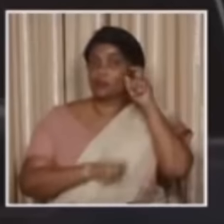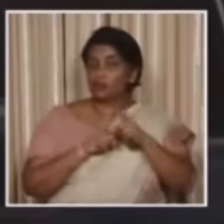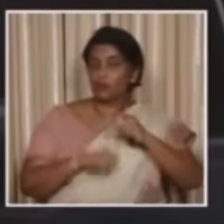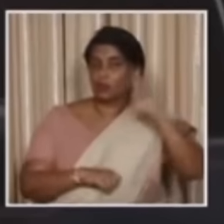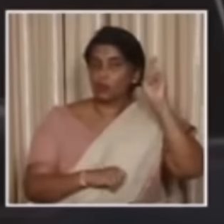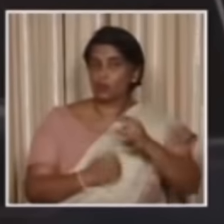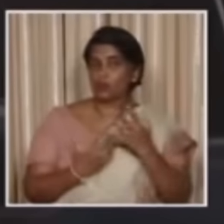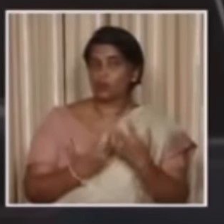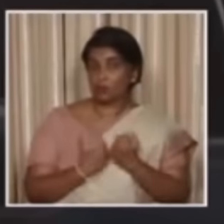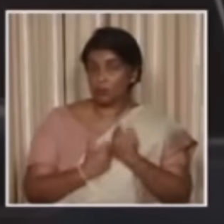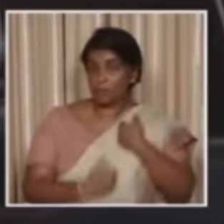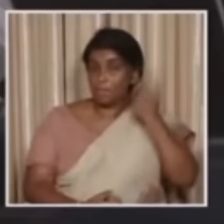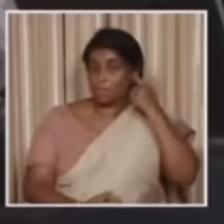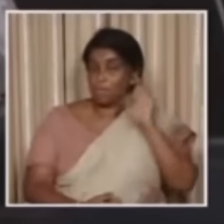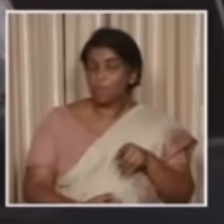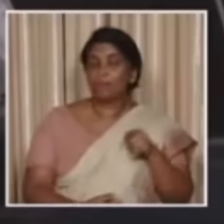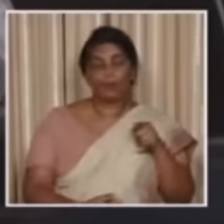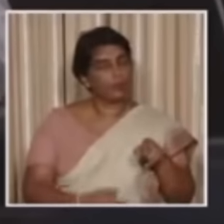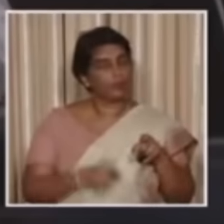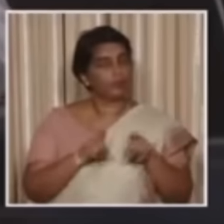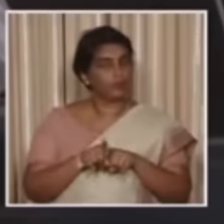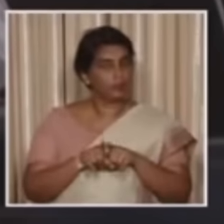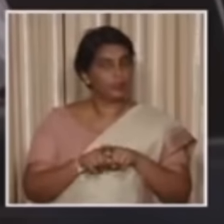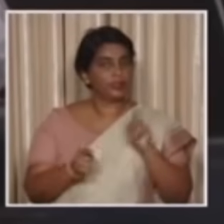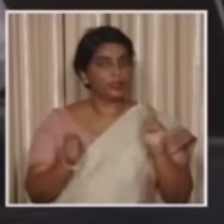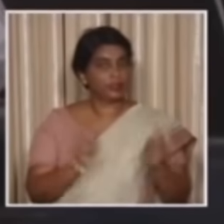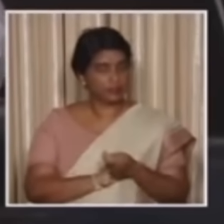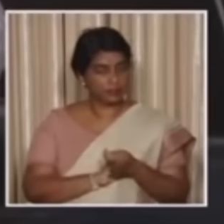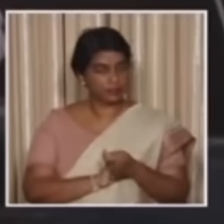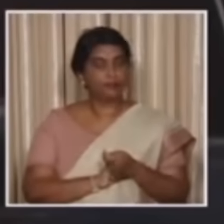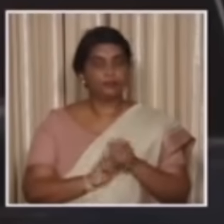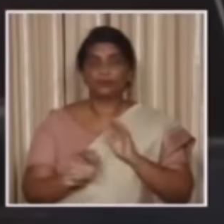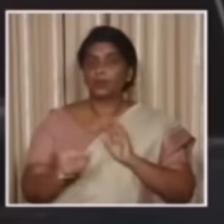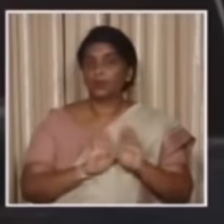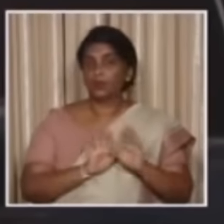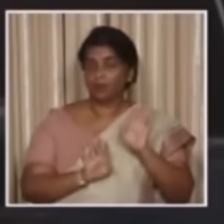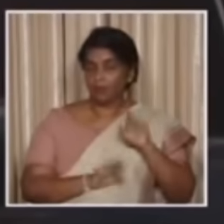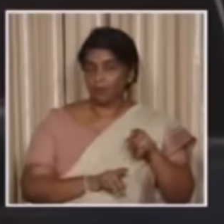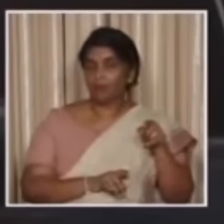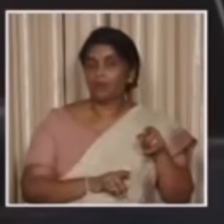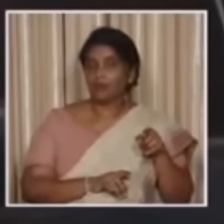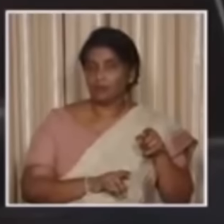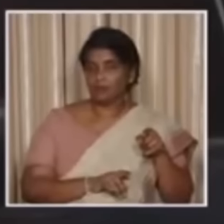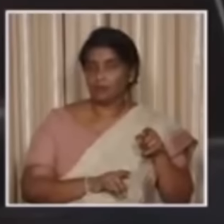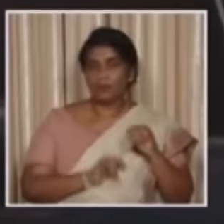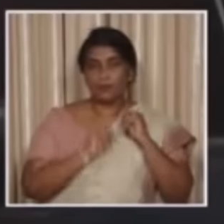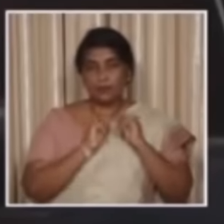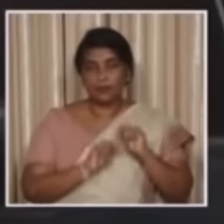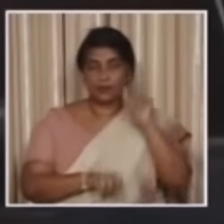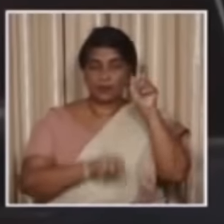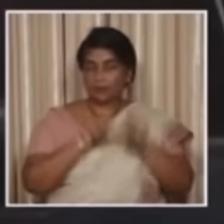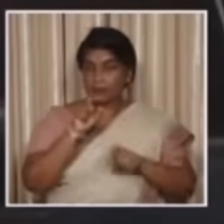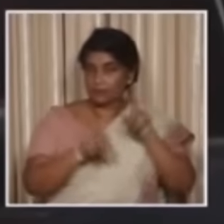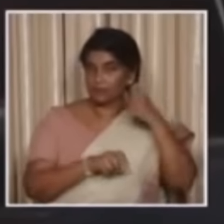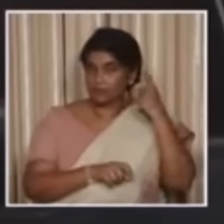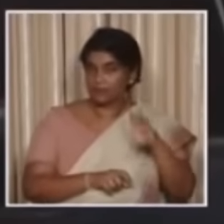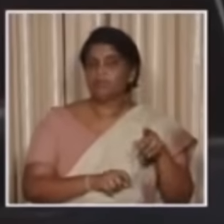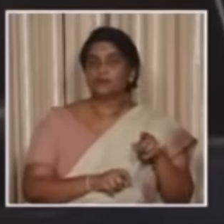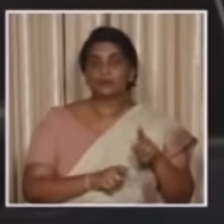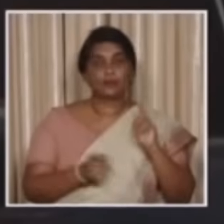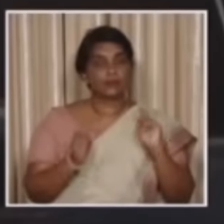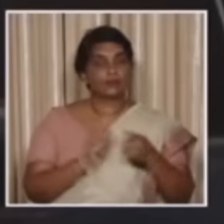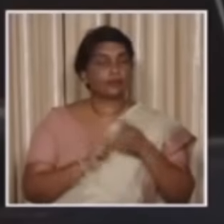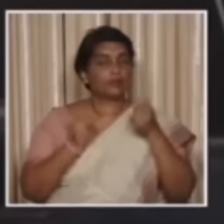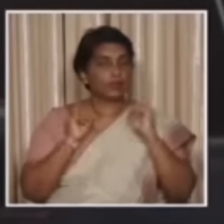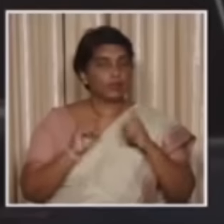जयग्रहणे बलापुरुत्तु इन्नकोट मे क्रिकेट परिपालने इन्न दूषित निलधारी निशा क्रिकेट